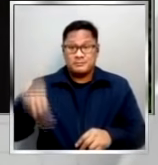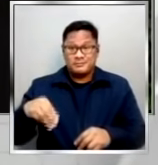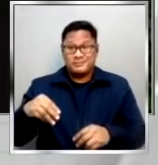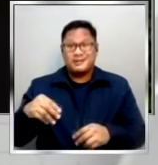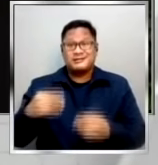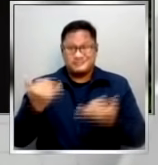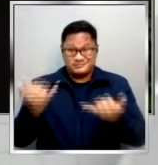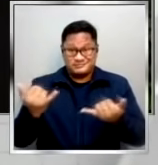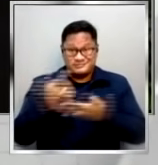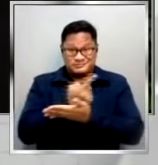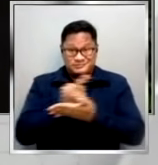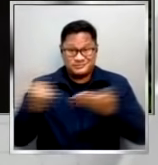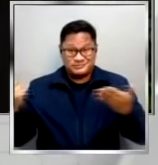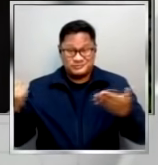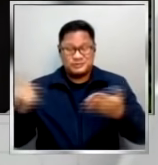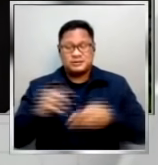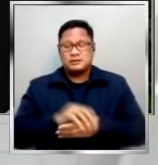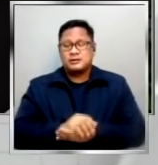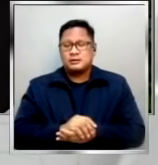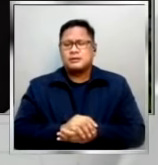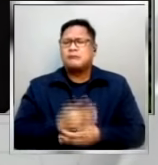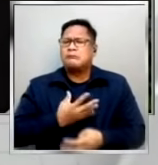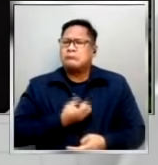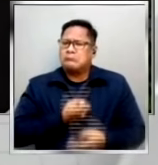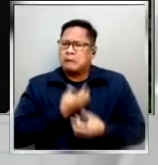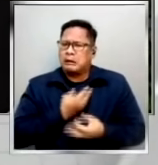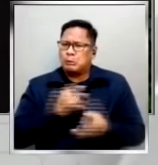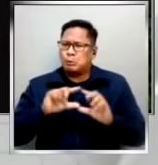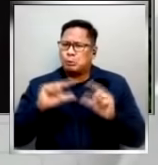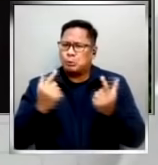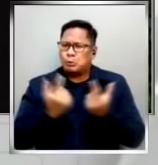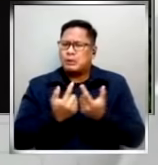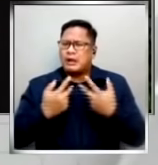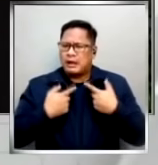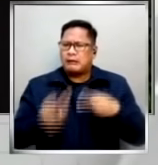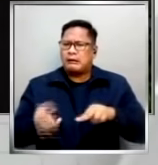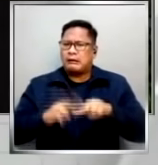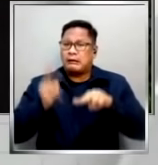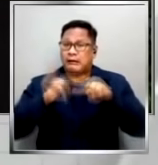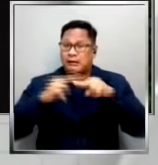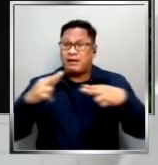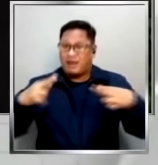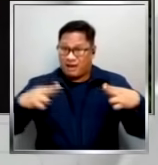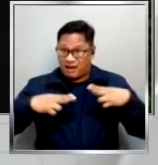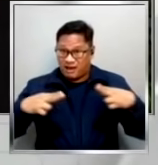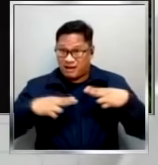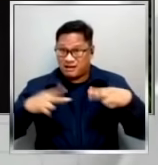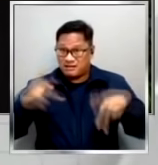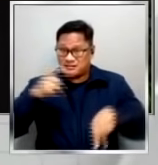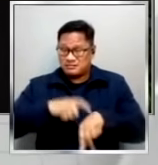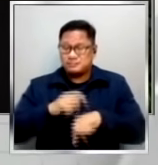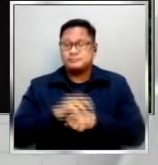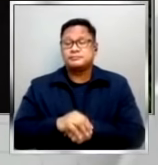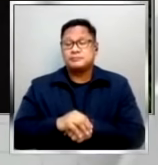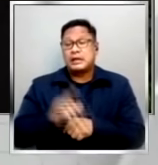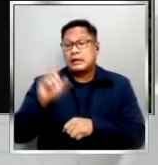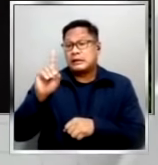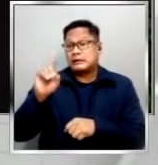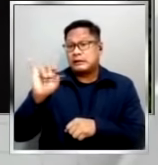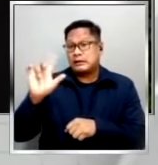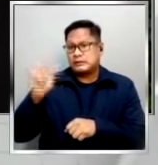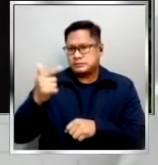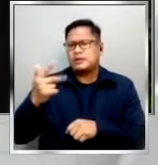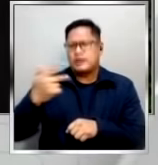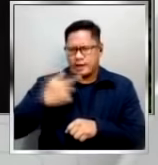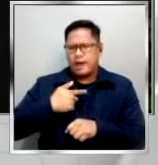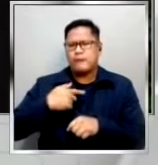Group. Pangamba ng grupo, darami pa ang COVID cases ngayong holiday season. Kaya ang DILG magpapakalat na raw ng COVID marshals para ipaalala